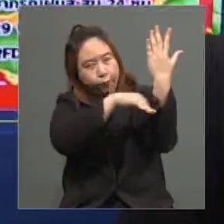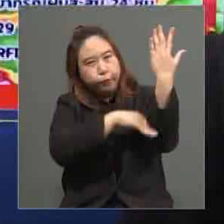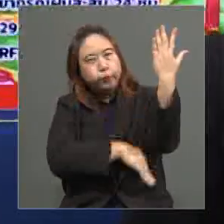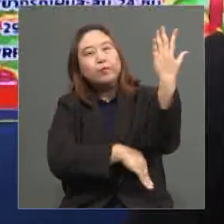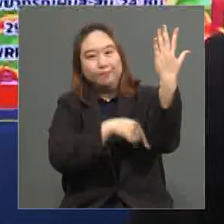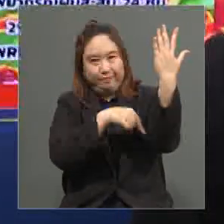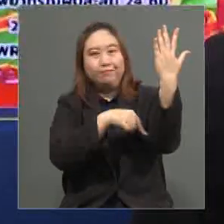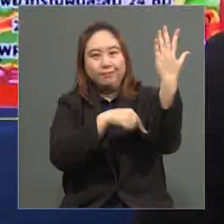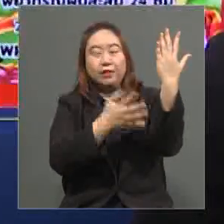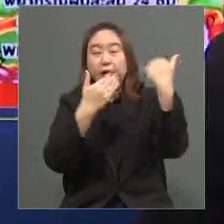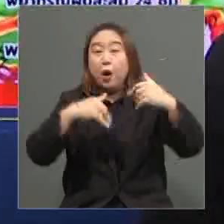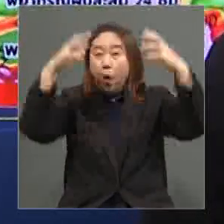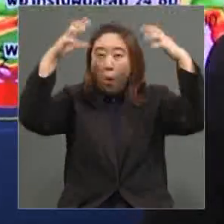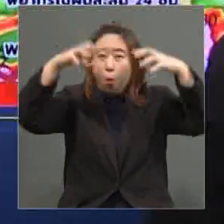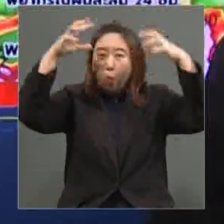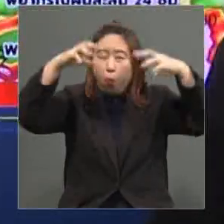Nice. abst patrons mat